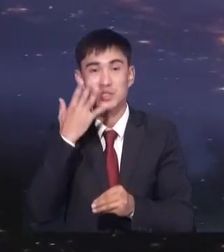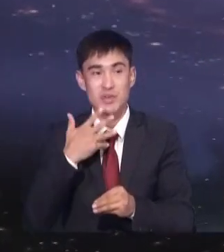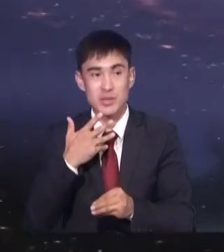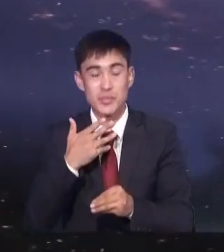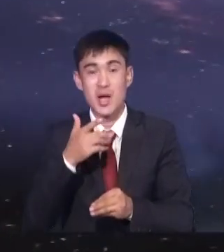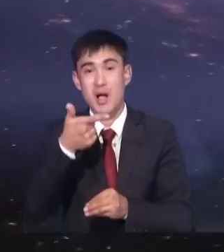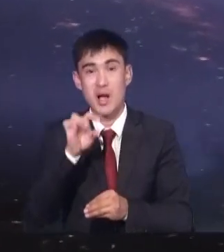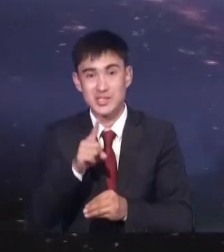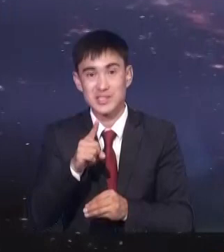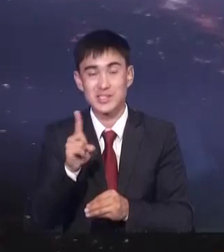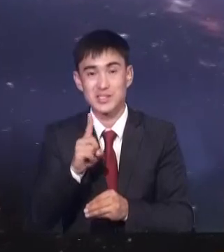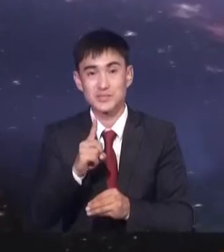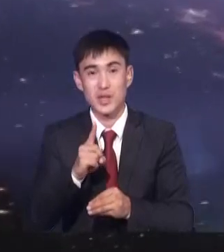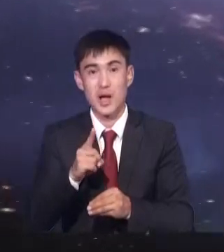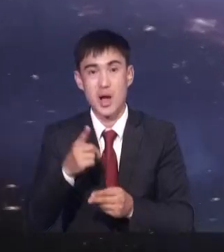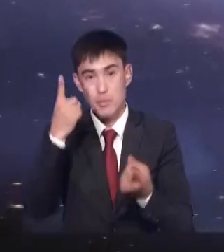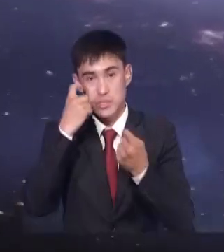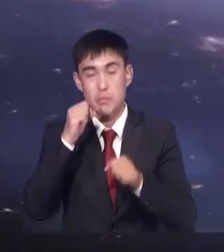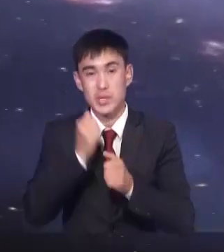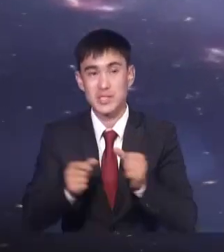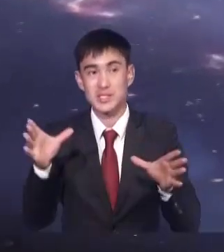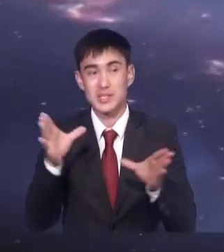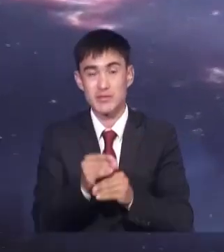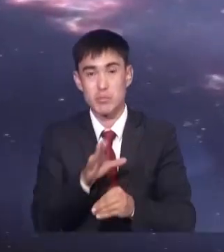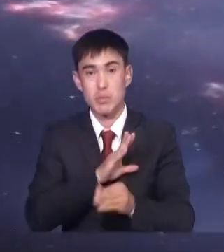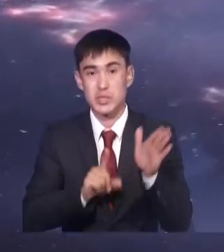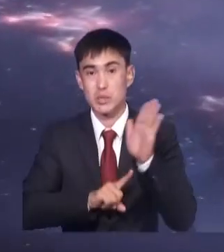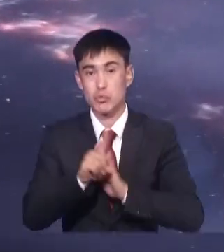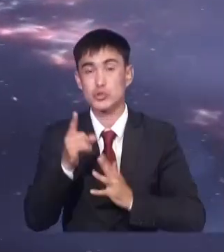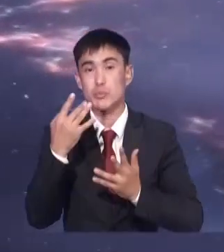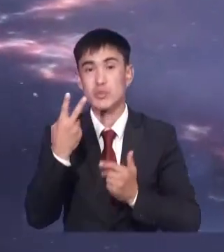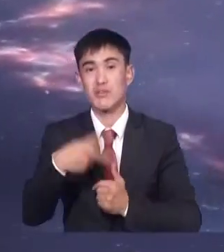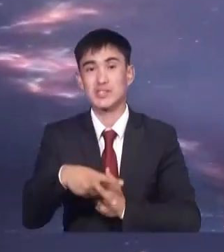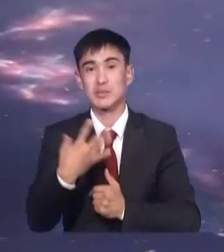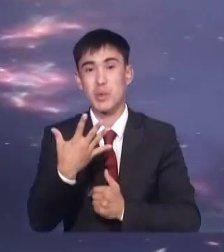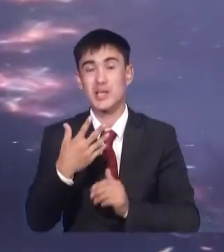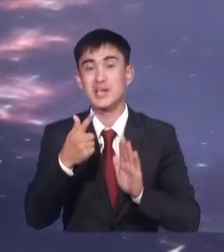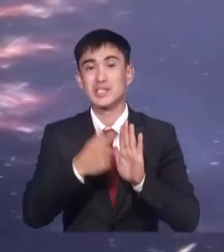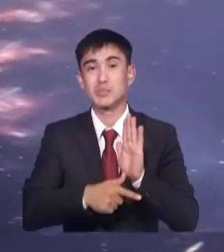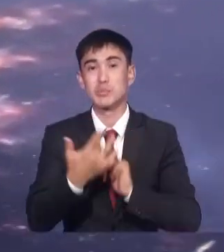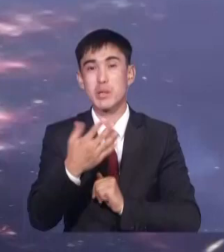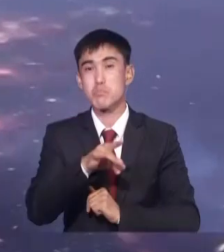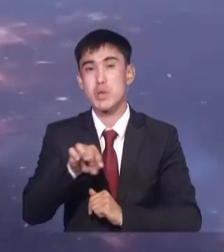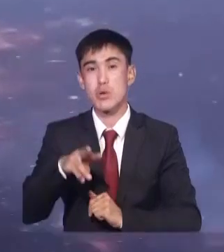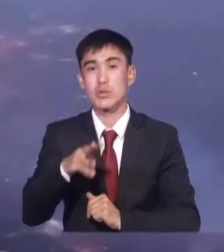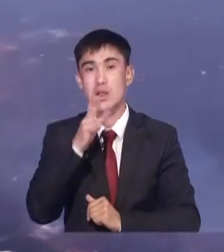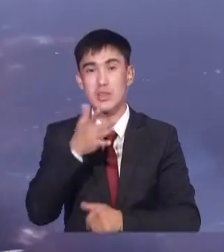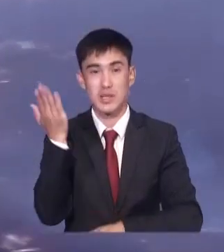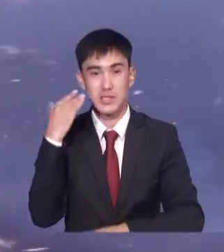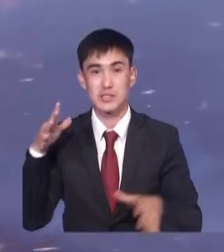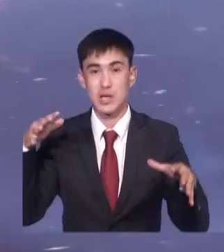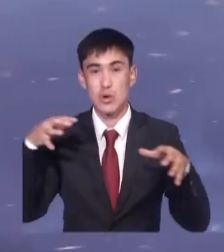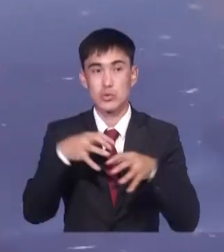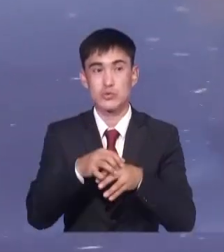газа. По данным космического агентства, их постоянное взаимодействие было запущено между 25 и 75 миллионами лет назад. Они сольются